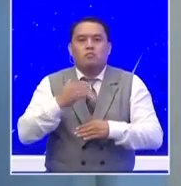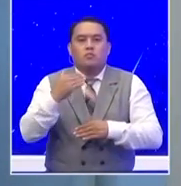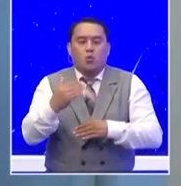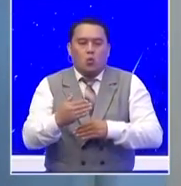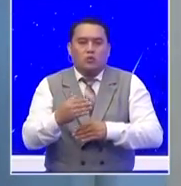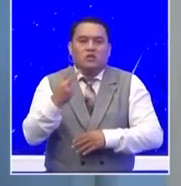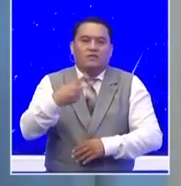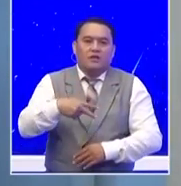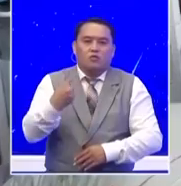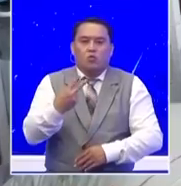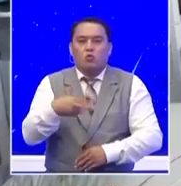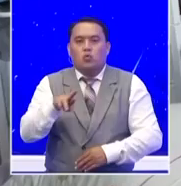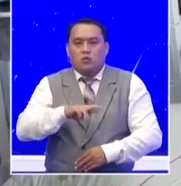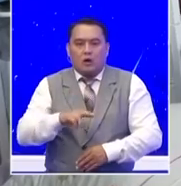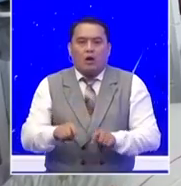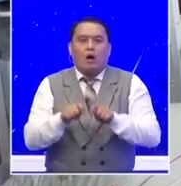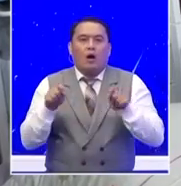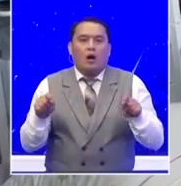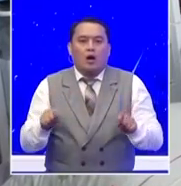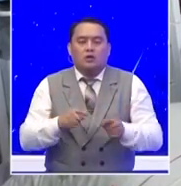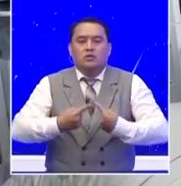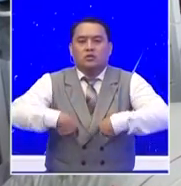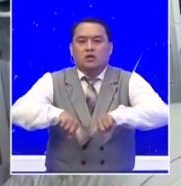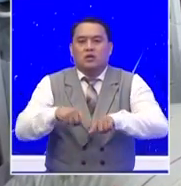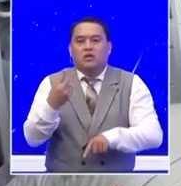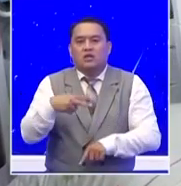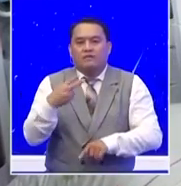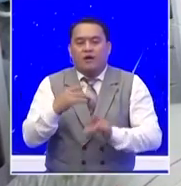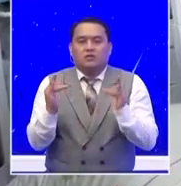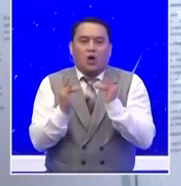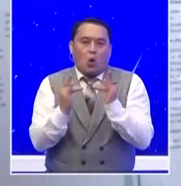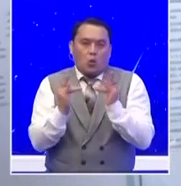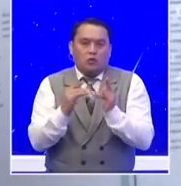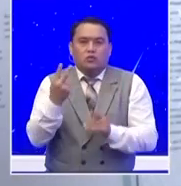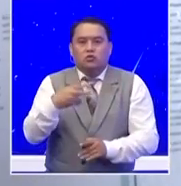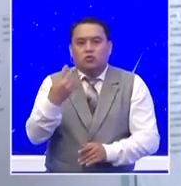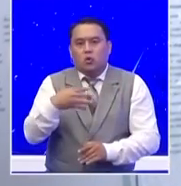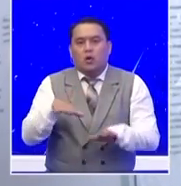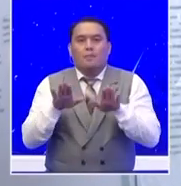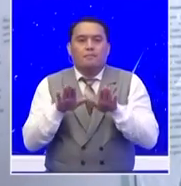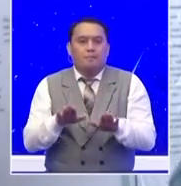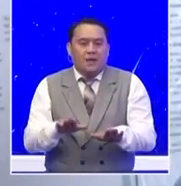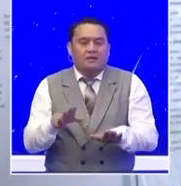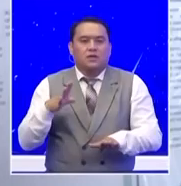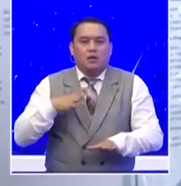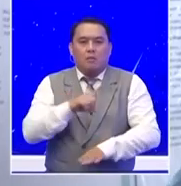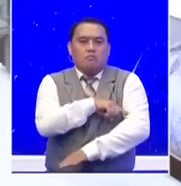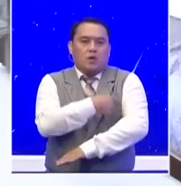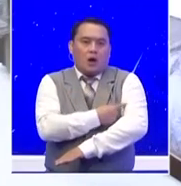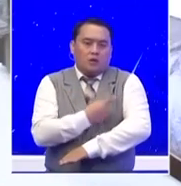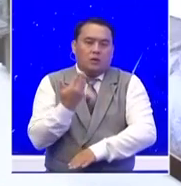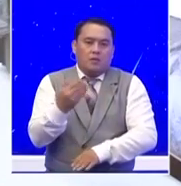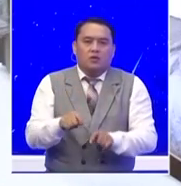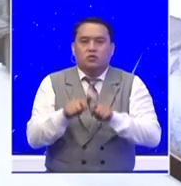пневмонии с 22 июня открылось инфекционное отделение на 20 коек и провизорное отделение на 40 мест. На период пандемии для больных и